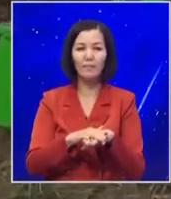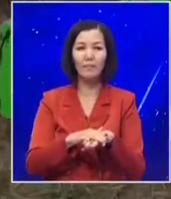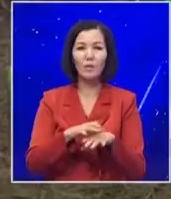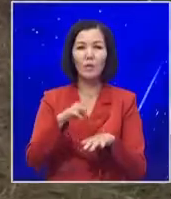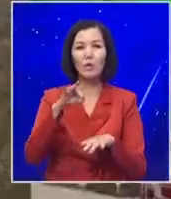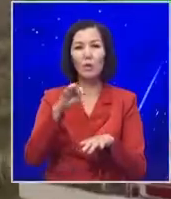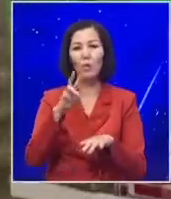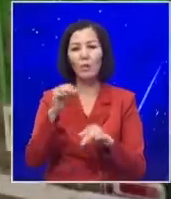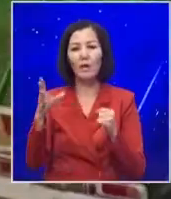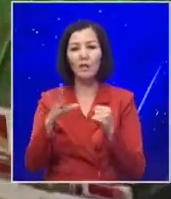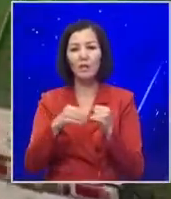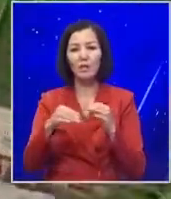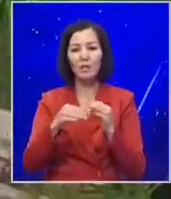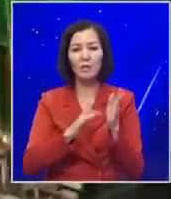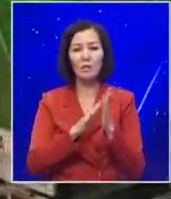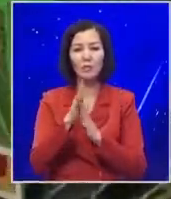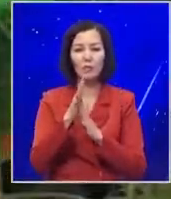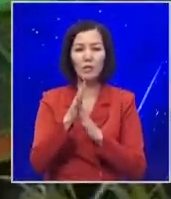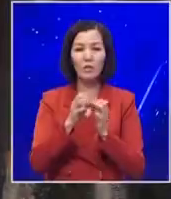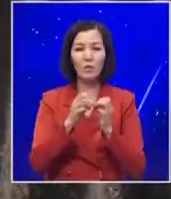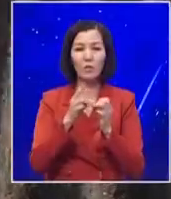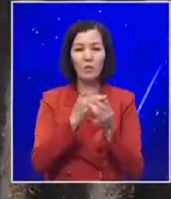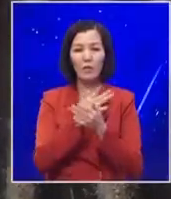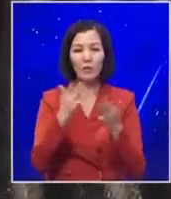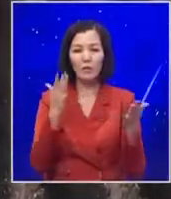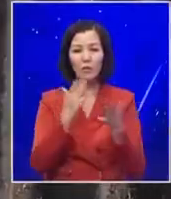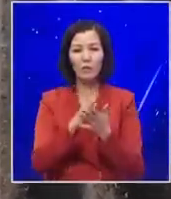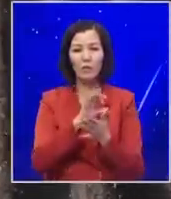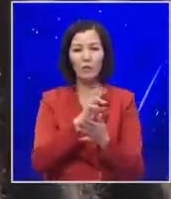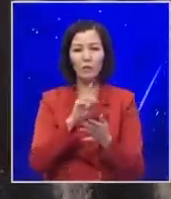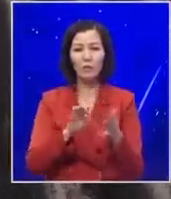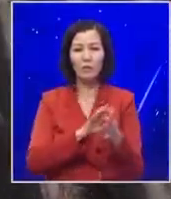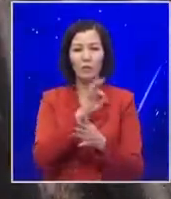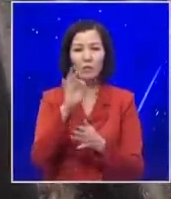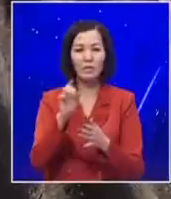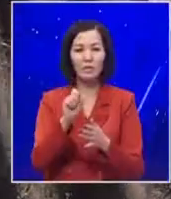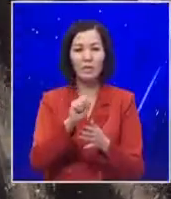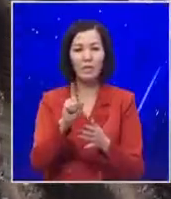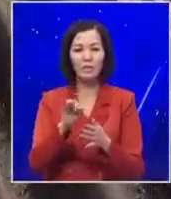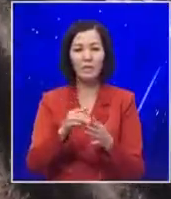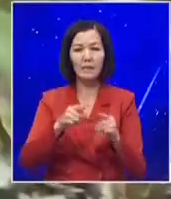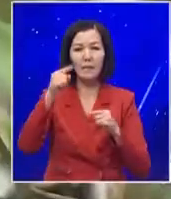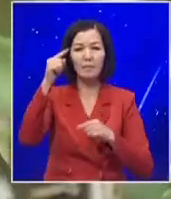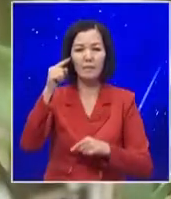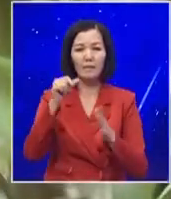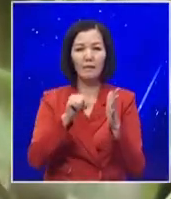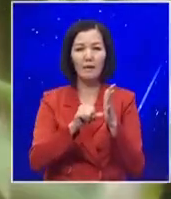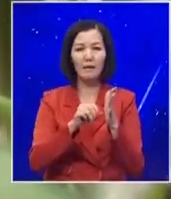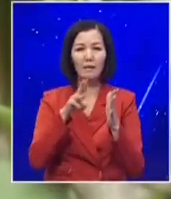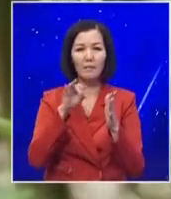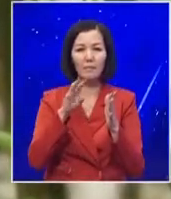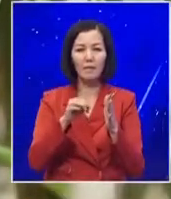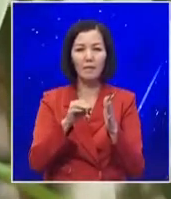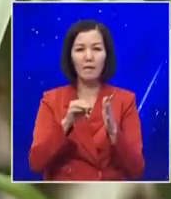субтропиктік аймақта өсет. 12 түрі белгілі. Оңтүстік шығыс Азиядан тараған. Биіктігі 6 метрге дейін, сабағының жуандығы